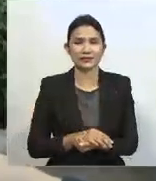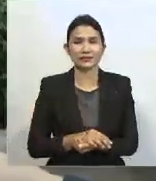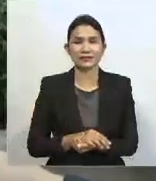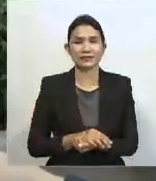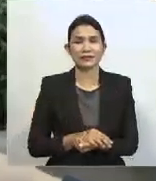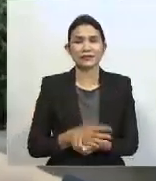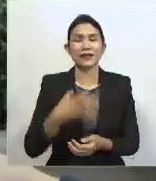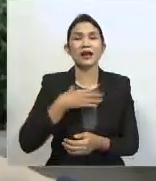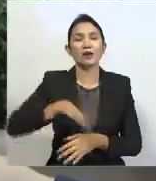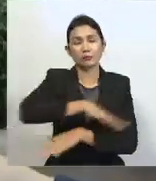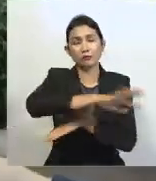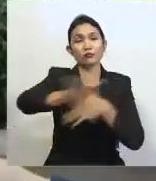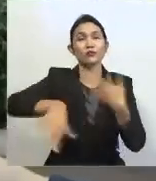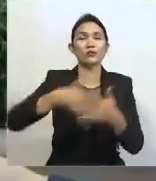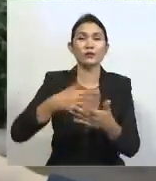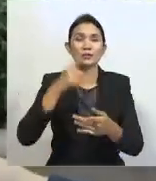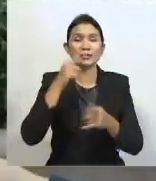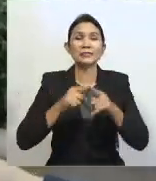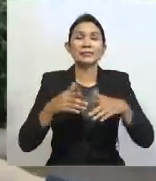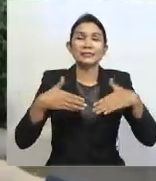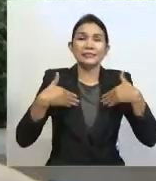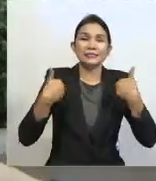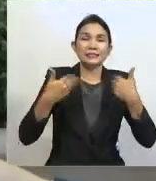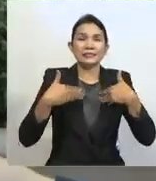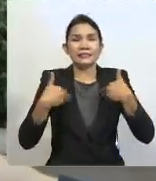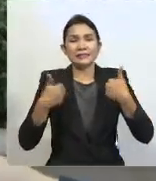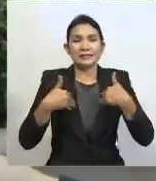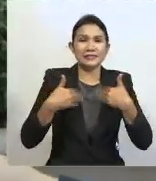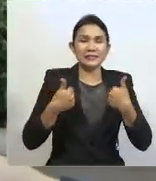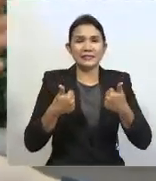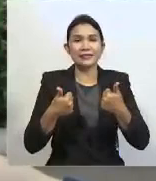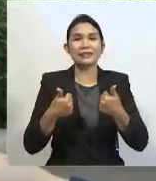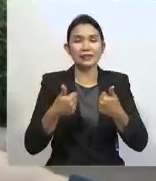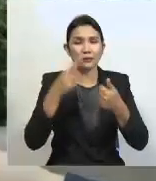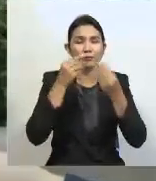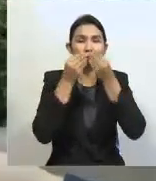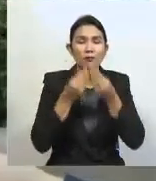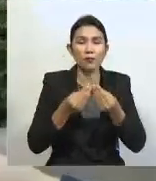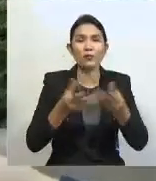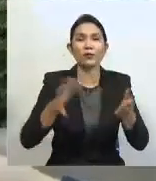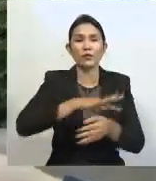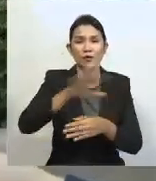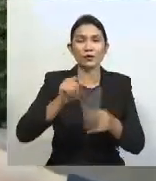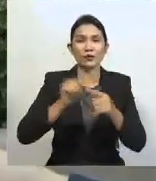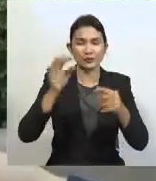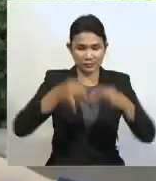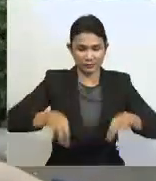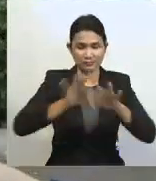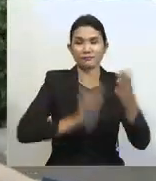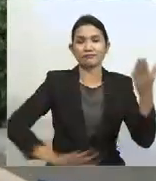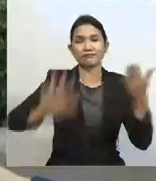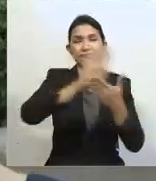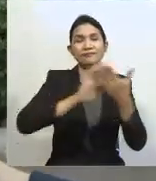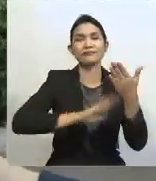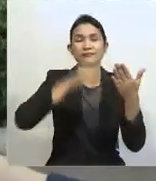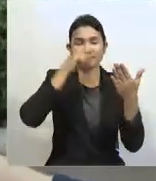ากให้ทุกคนมาวันนี้ด้วยความยินดีแล้วทีนี้ก็คือได้รับพรกันทั่วหน้าโดยเฉพาะประเทศบ้านเมืองของเราค่ะ